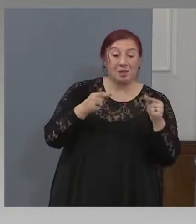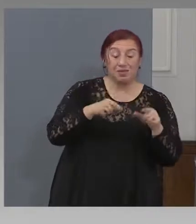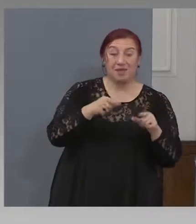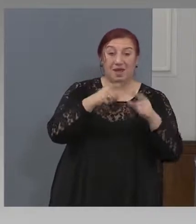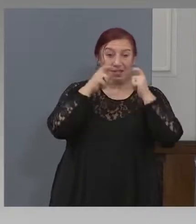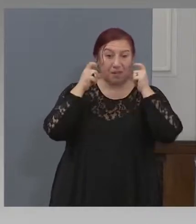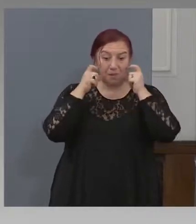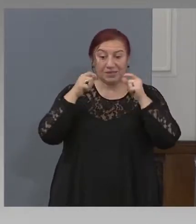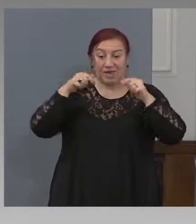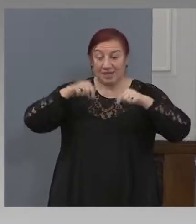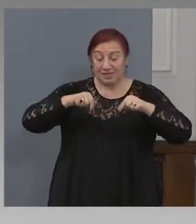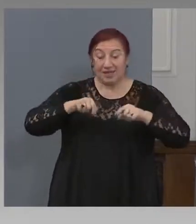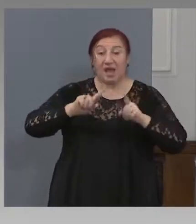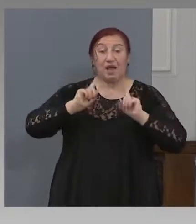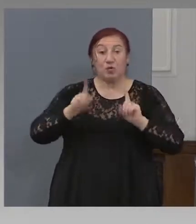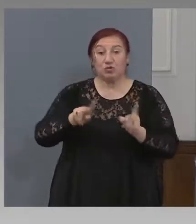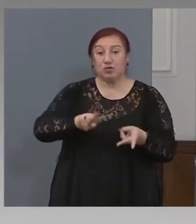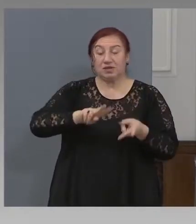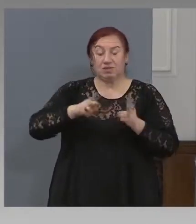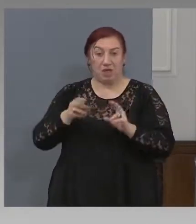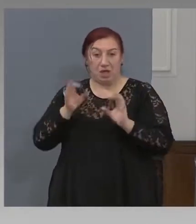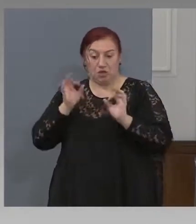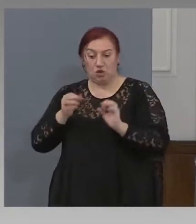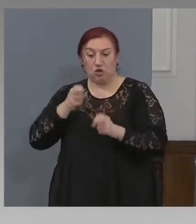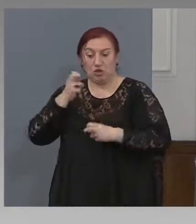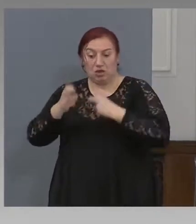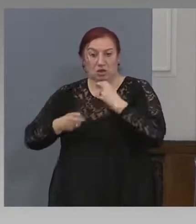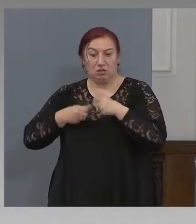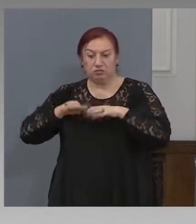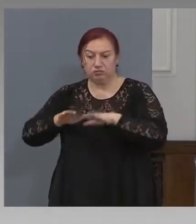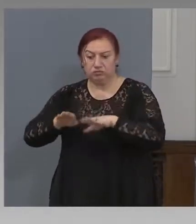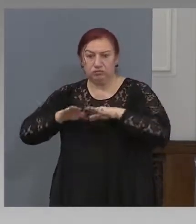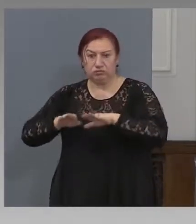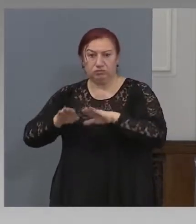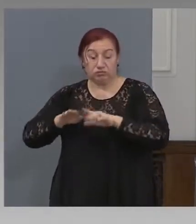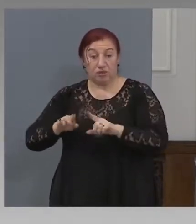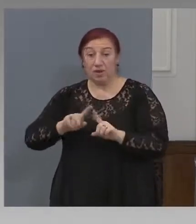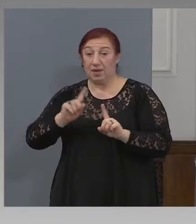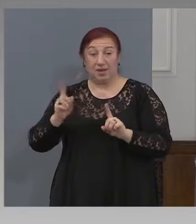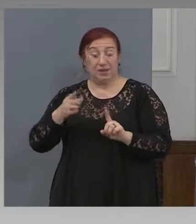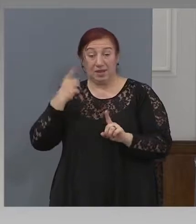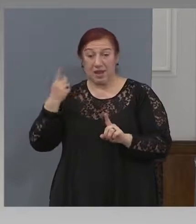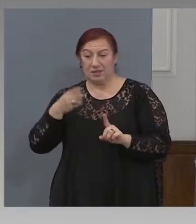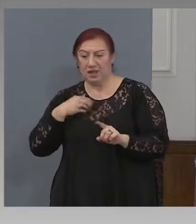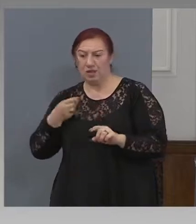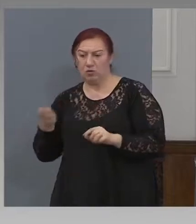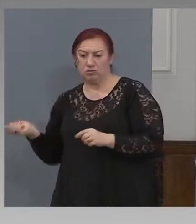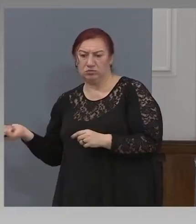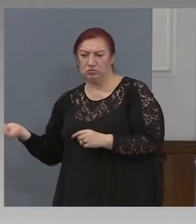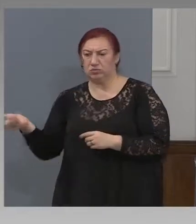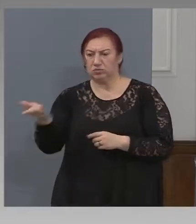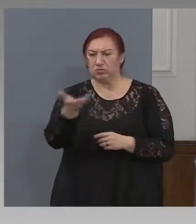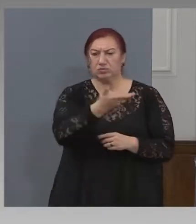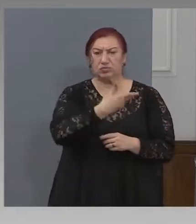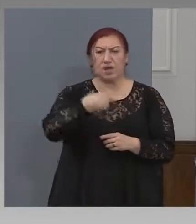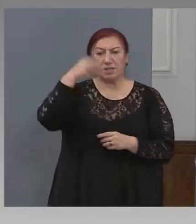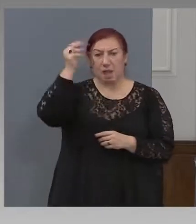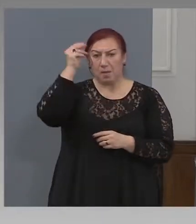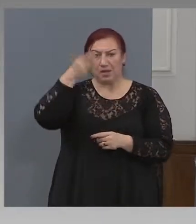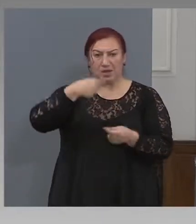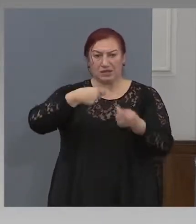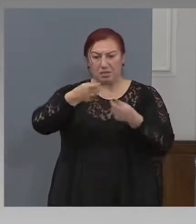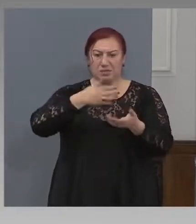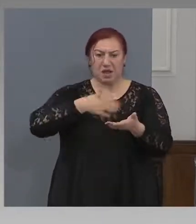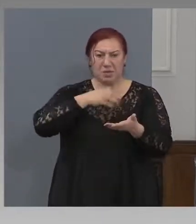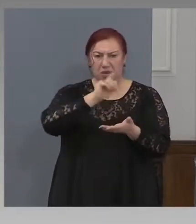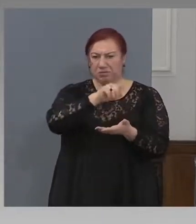на път да се превърне в един сериозен производител, който не само да завладее българския пазар, който до